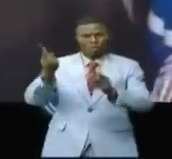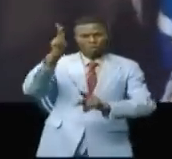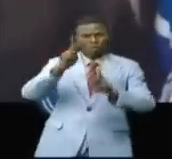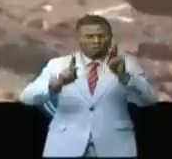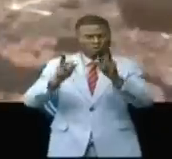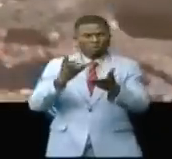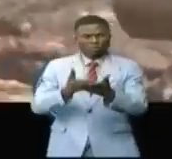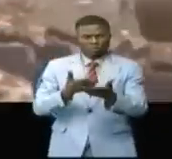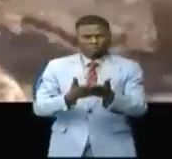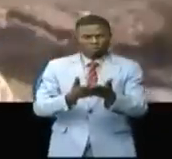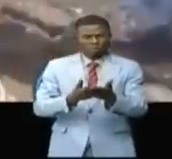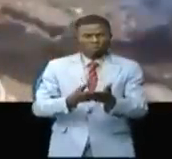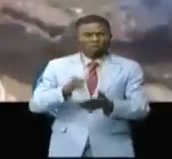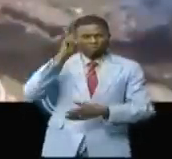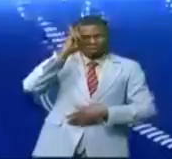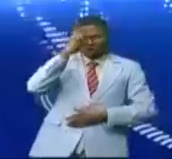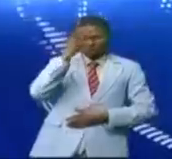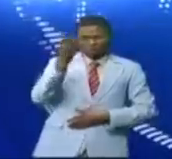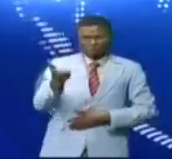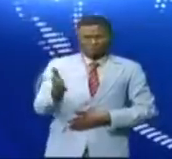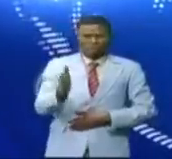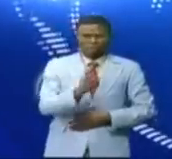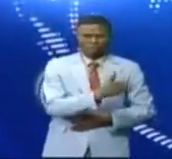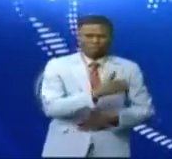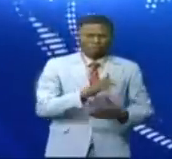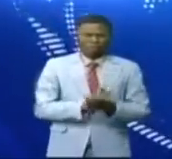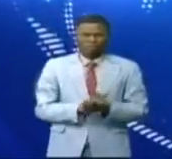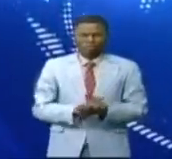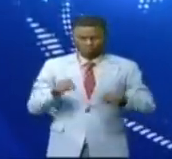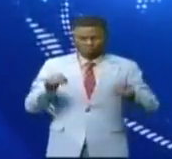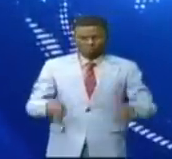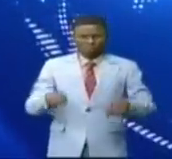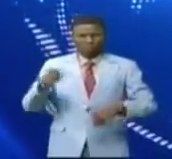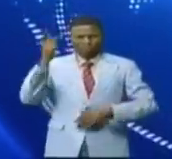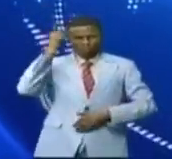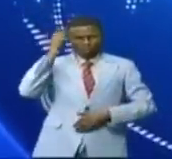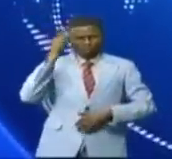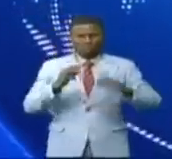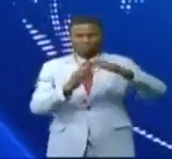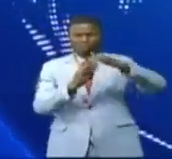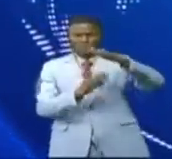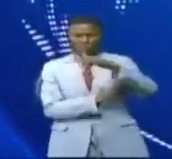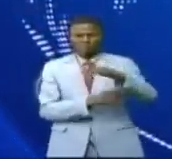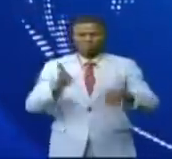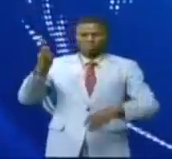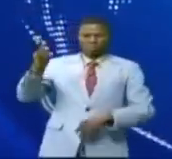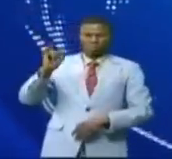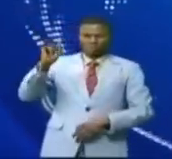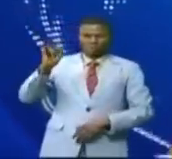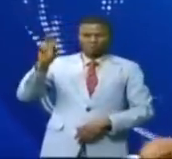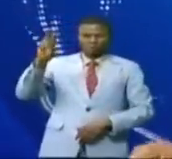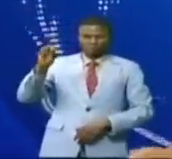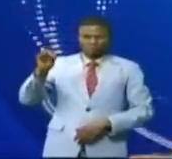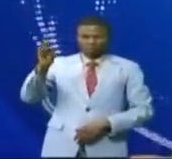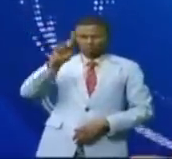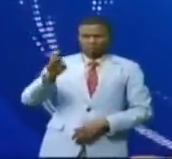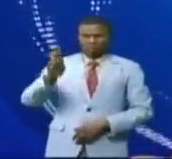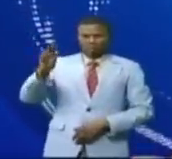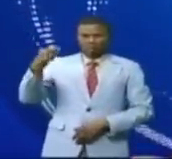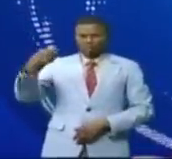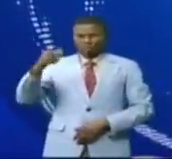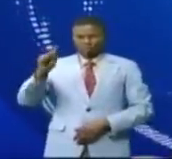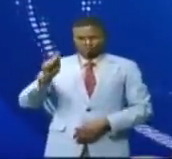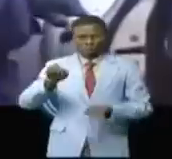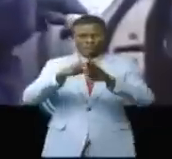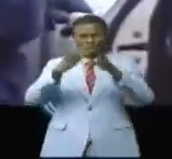population katangaise et chasseurs le pont kizomba est également une eau dirais